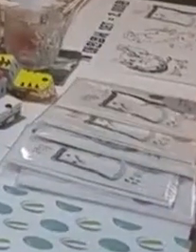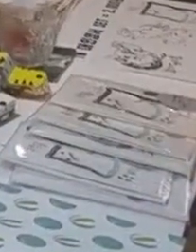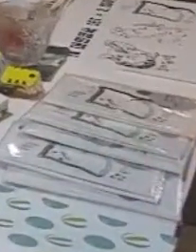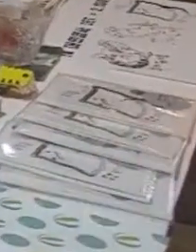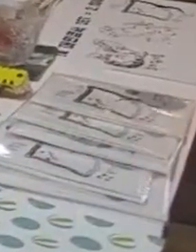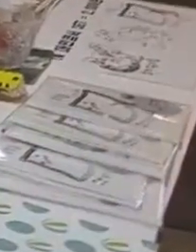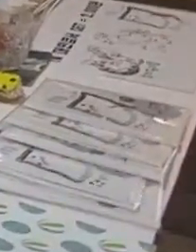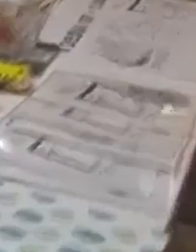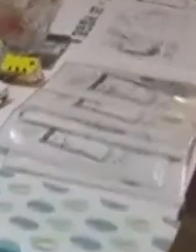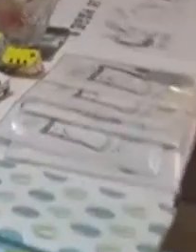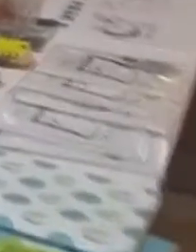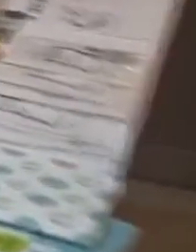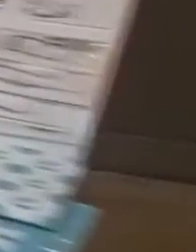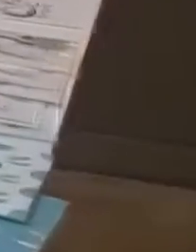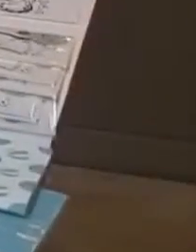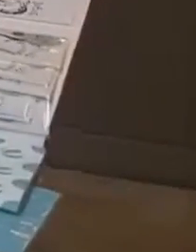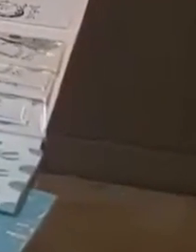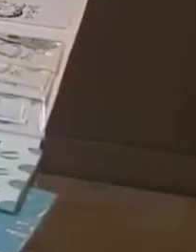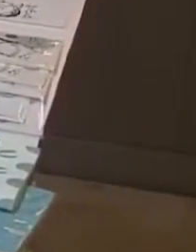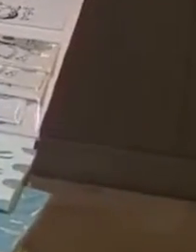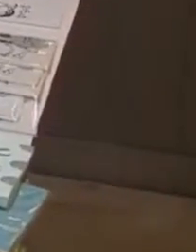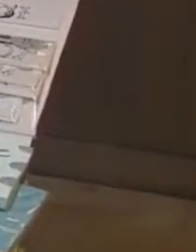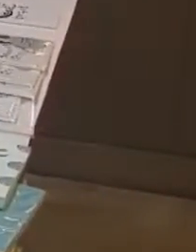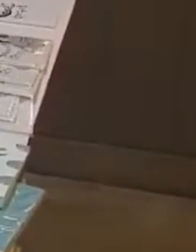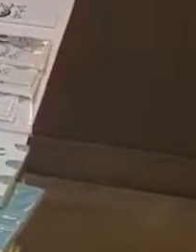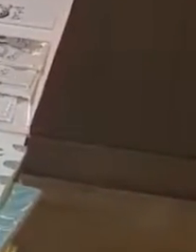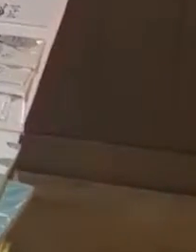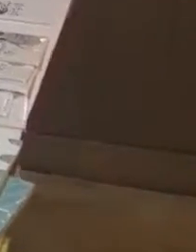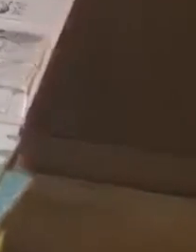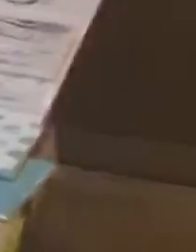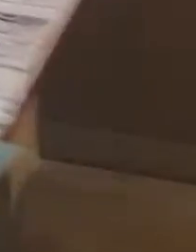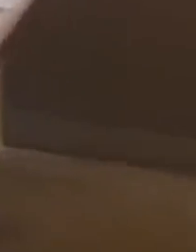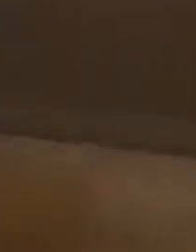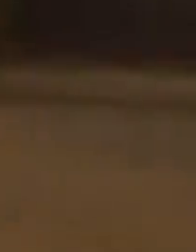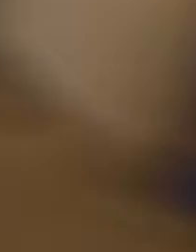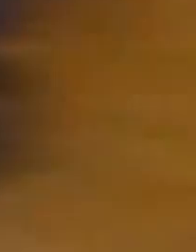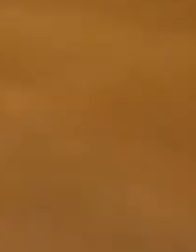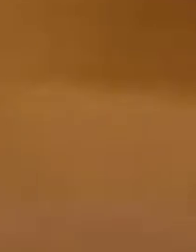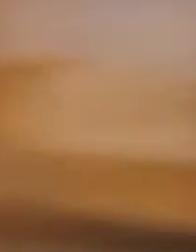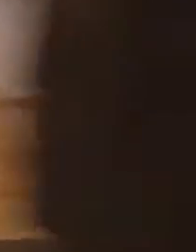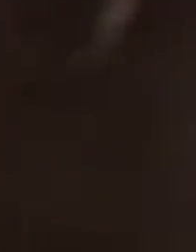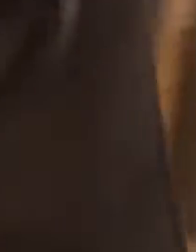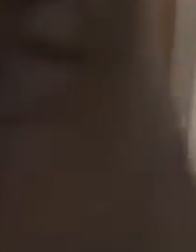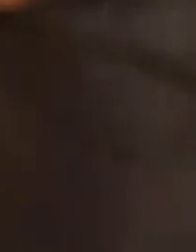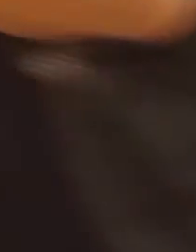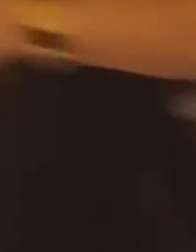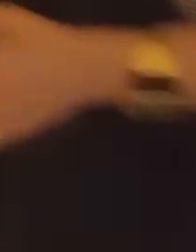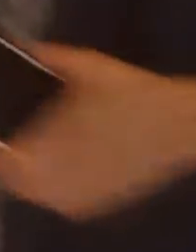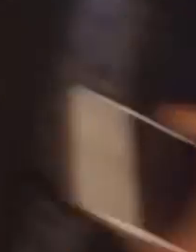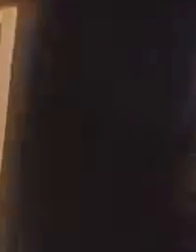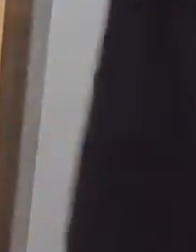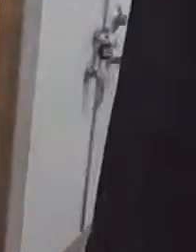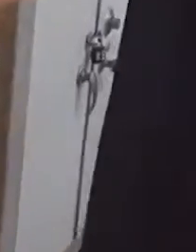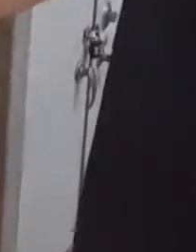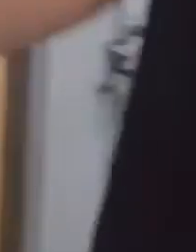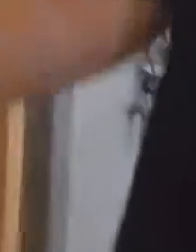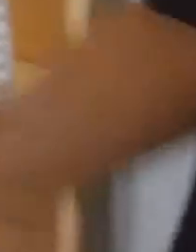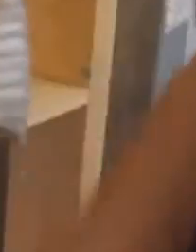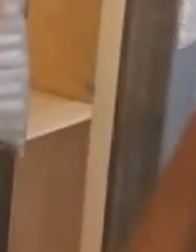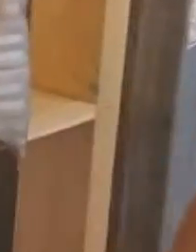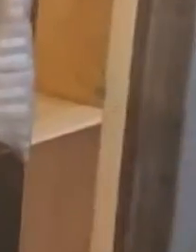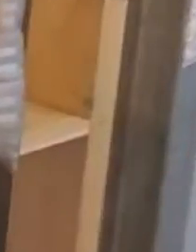만져. 아, 그러니까 약간 그걸 강조했어, 옛날에. 아, 봐봐. 네, 네. 다 손으로 만졌어요. 아, 진짜.